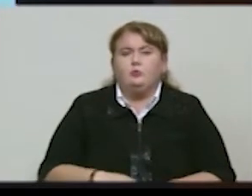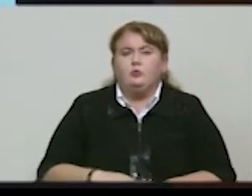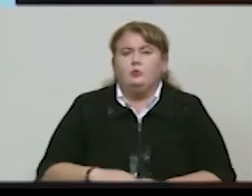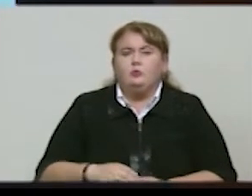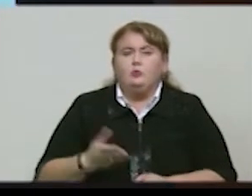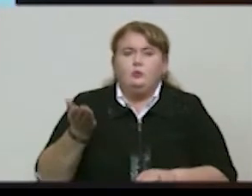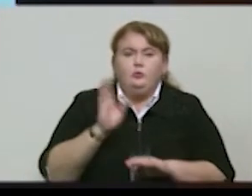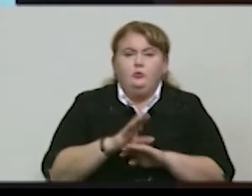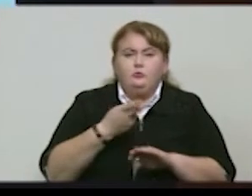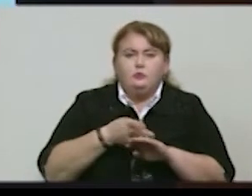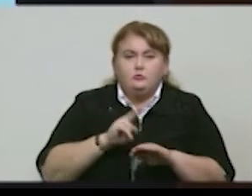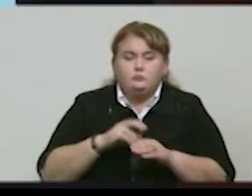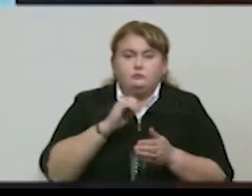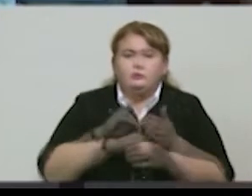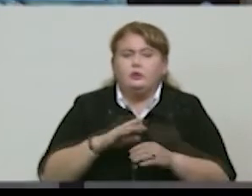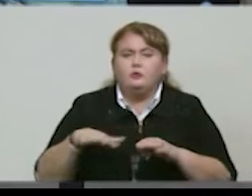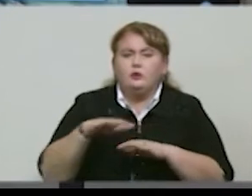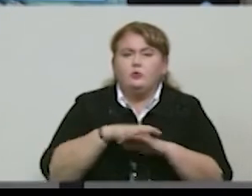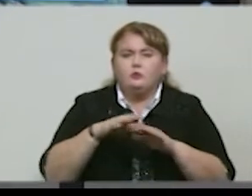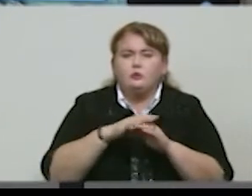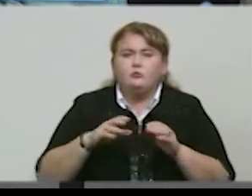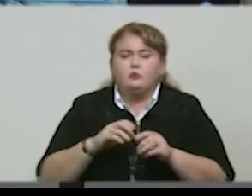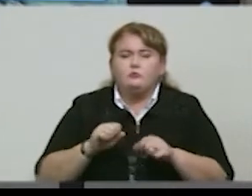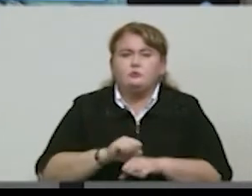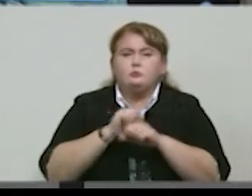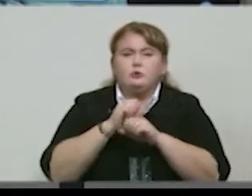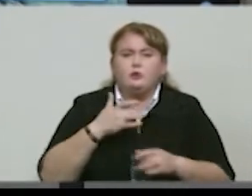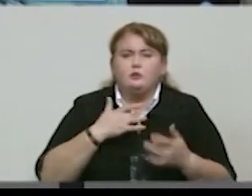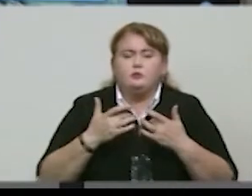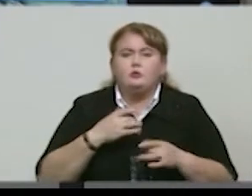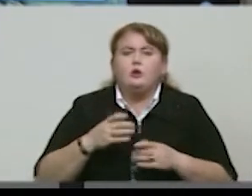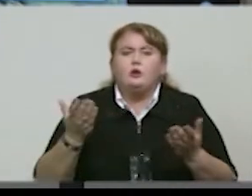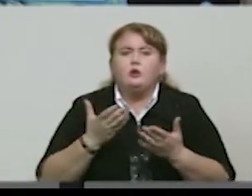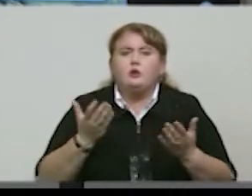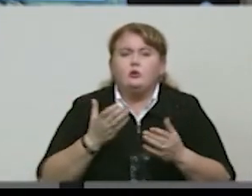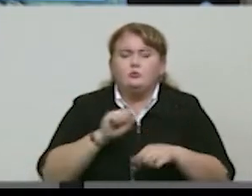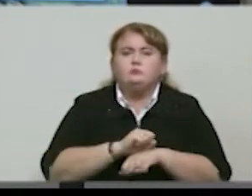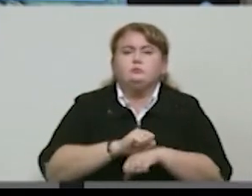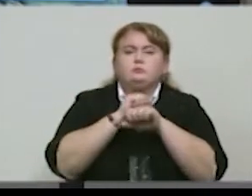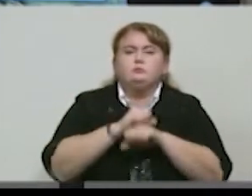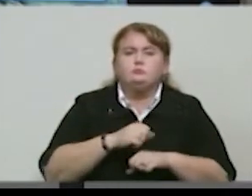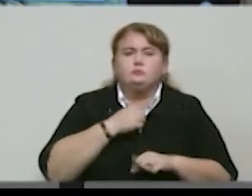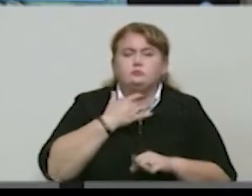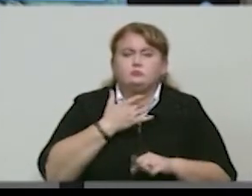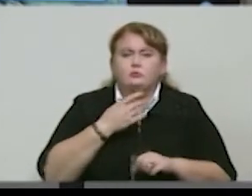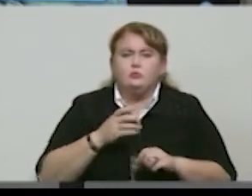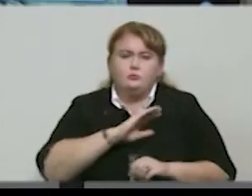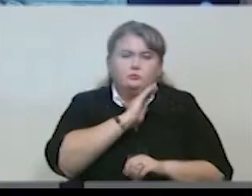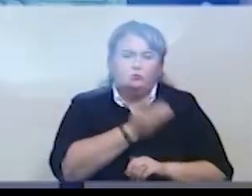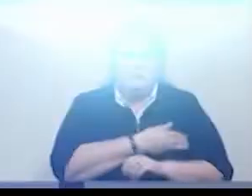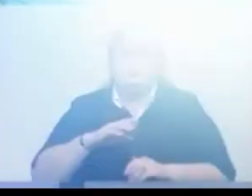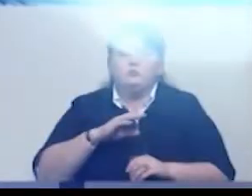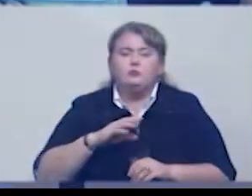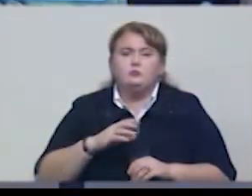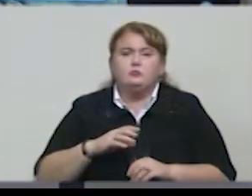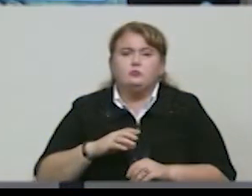Указ этот стал поводом для народного выступления. Каковы же были причины этого восстания? Это усиление колониального